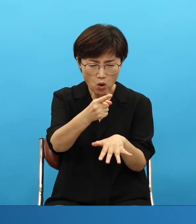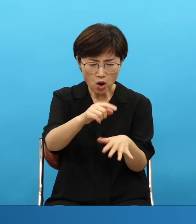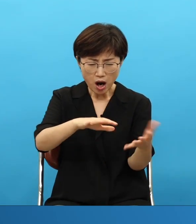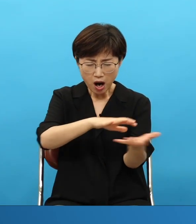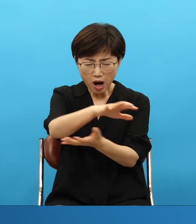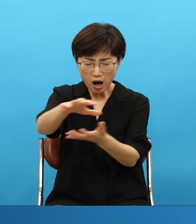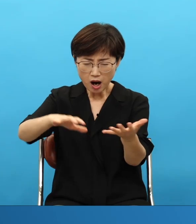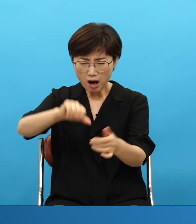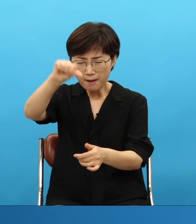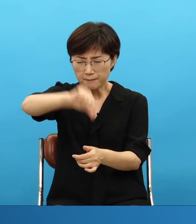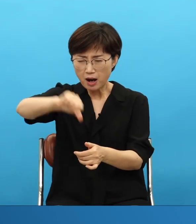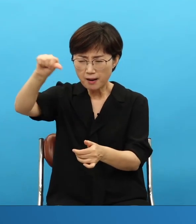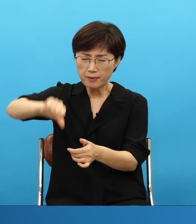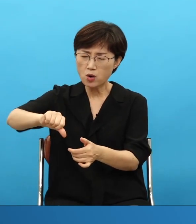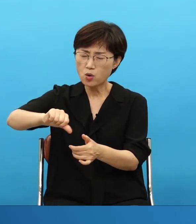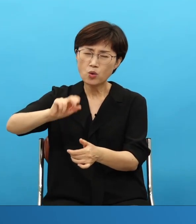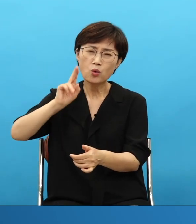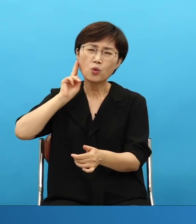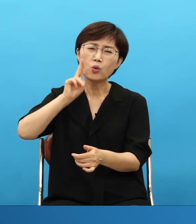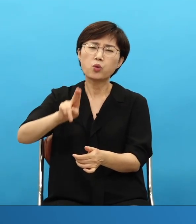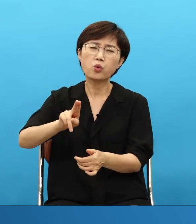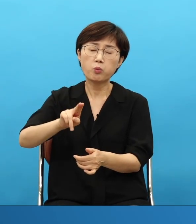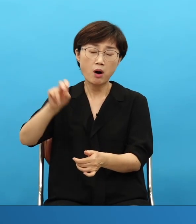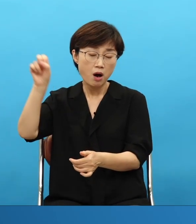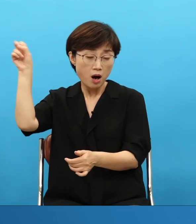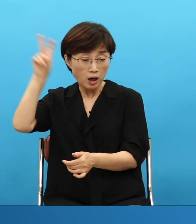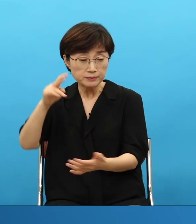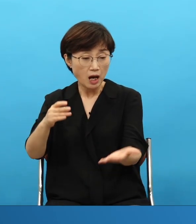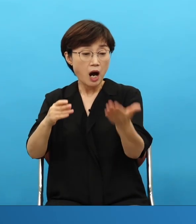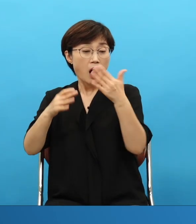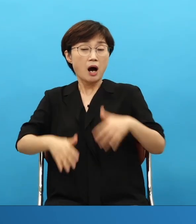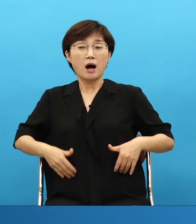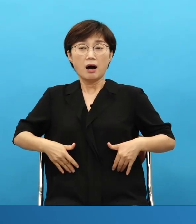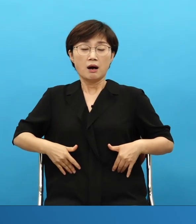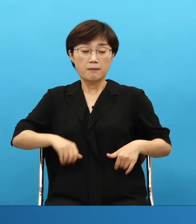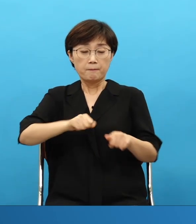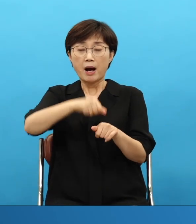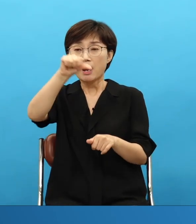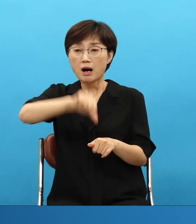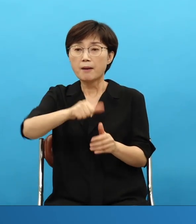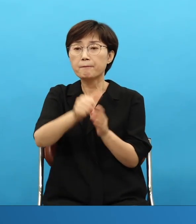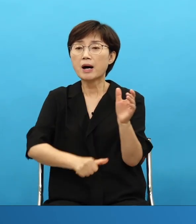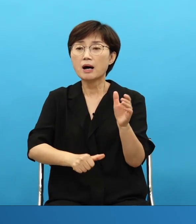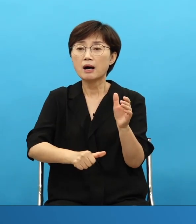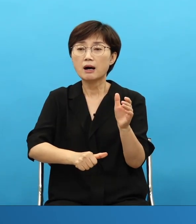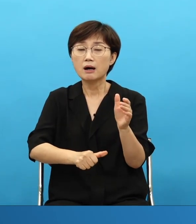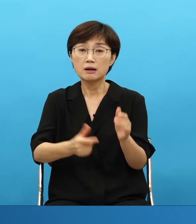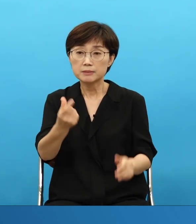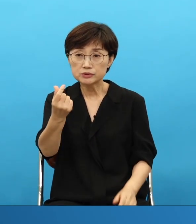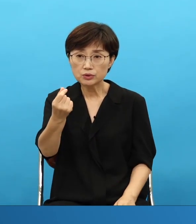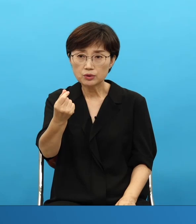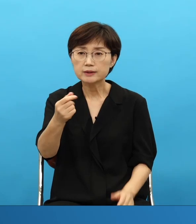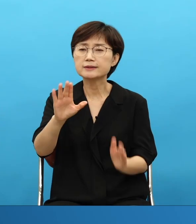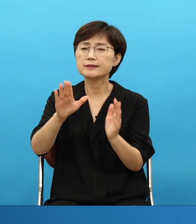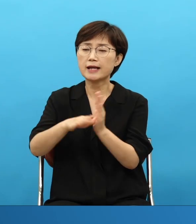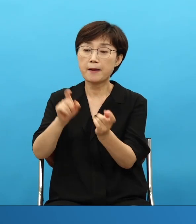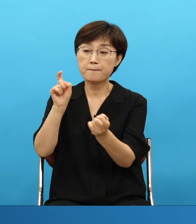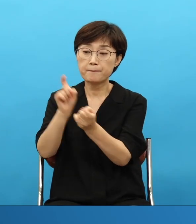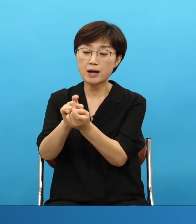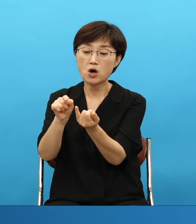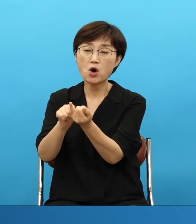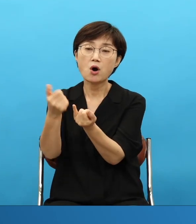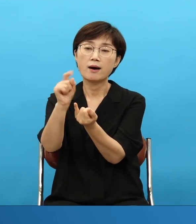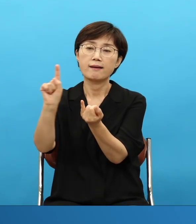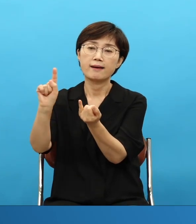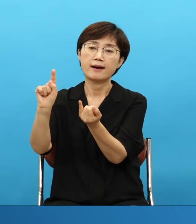if the darkness enters in, this disaster comes without anybody realizing. 여러분 이때 한나라고 하는 인물이 나온 겁니다. This when the figure